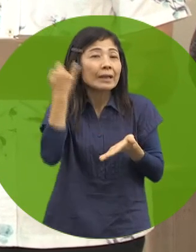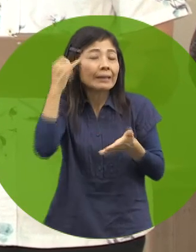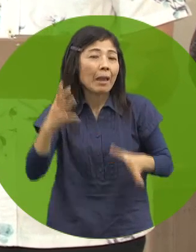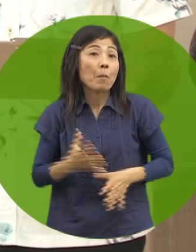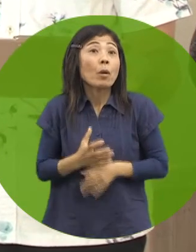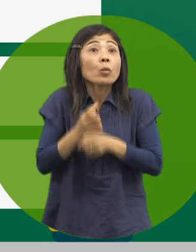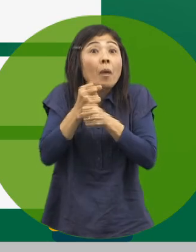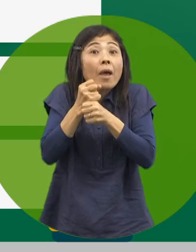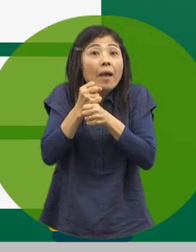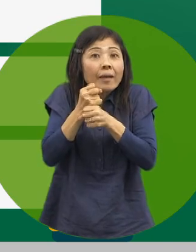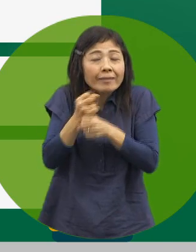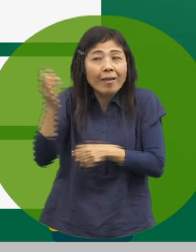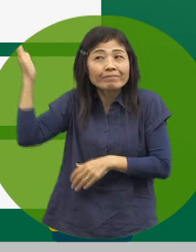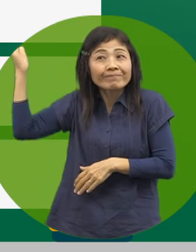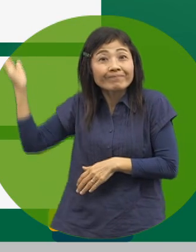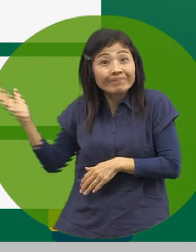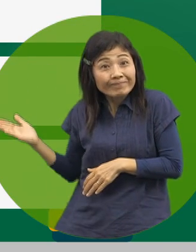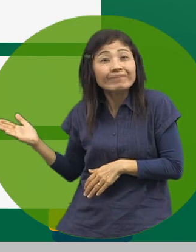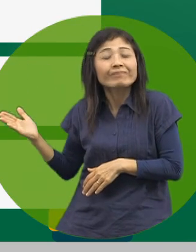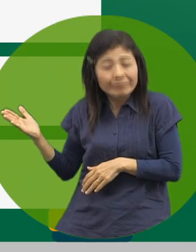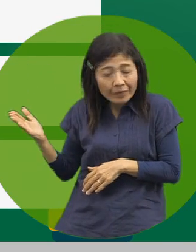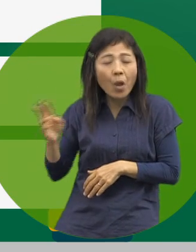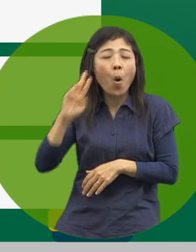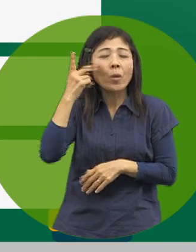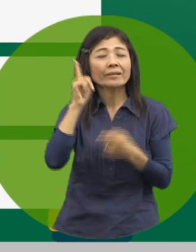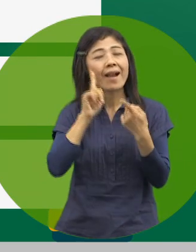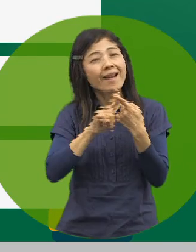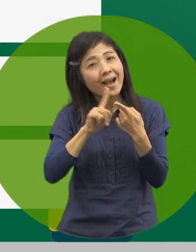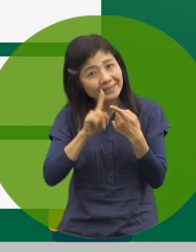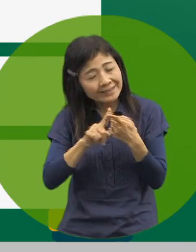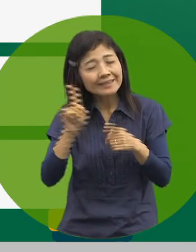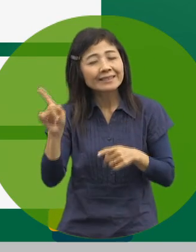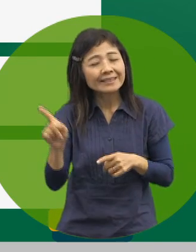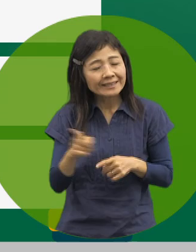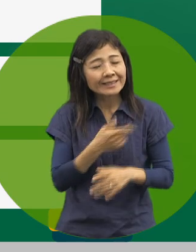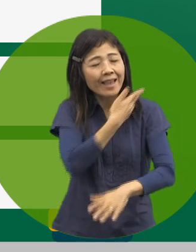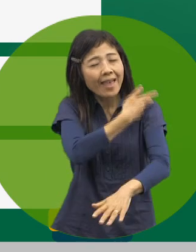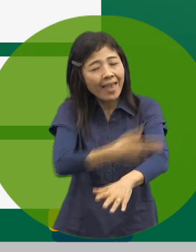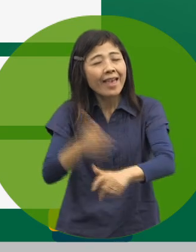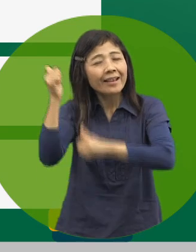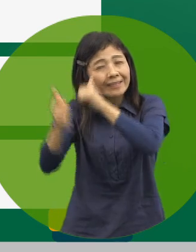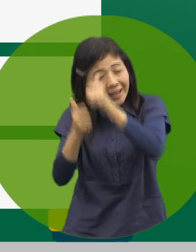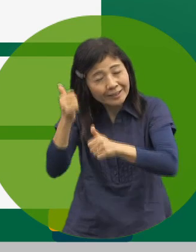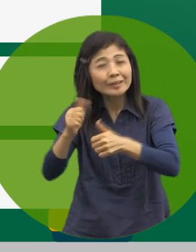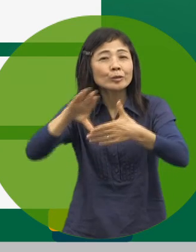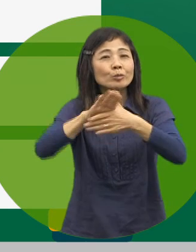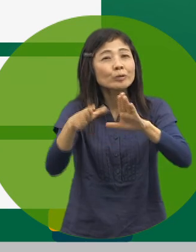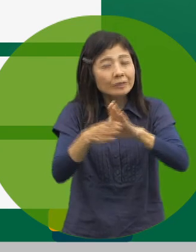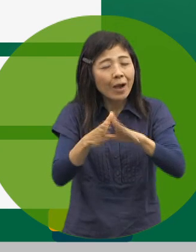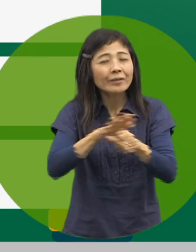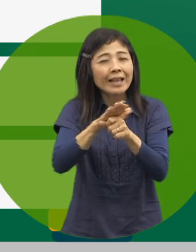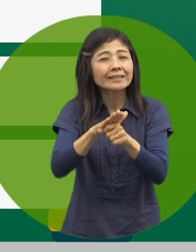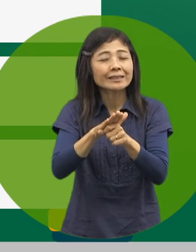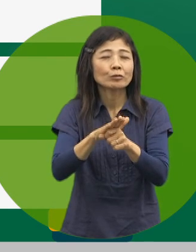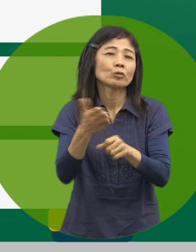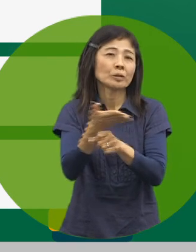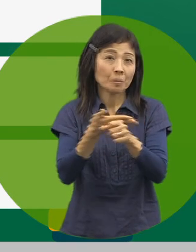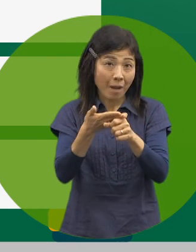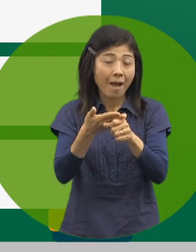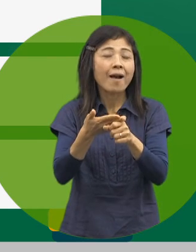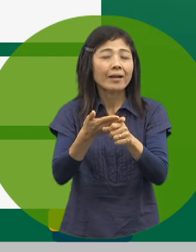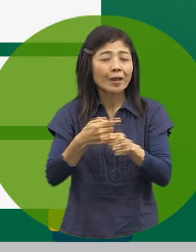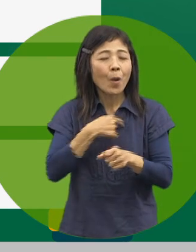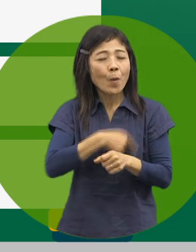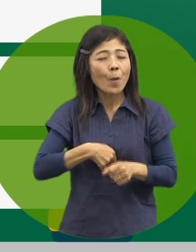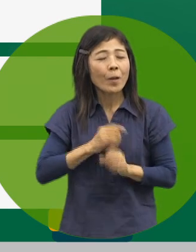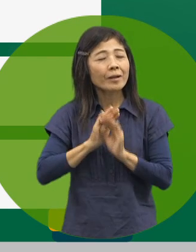集約し、ご覧のように沖縄らしい自然と歴史、伝統、文化を大切にする島、心